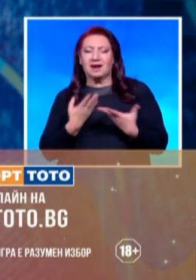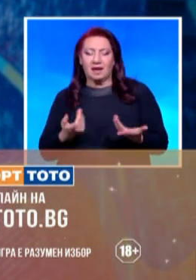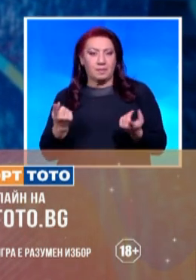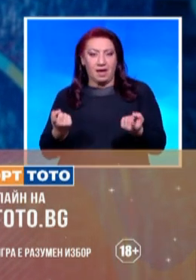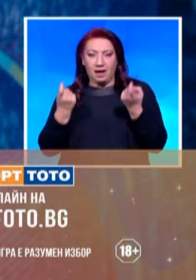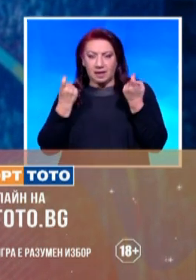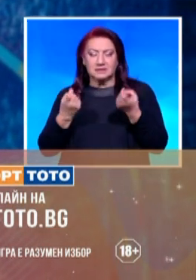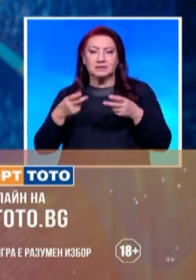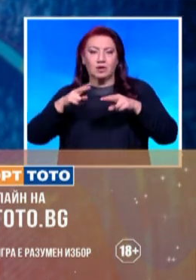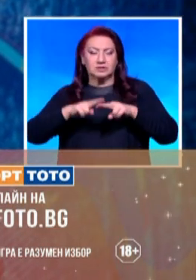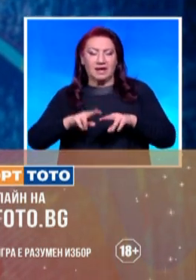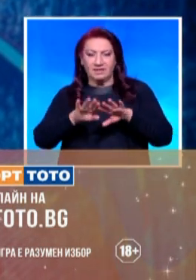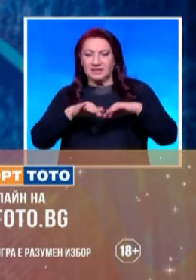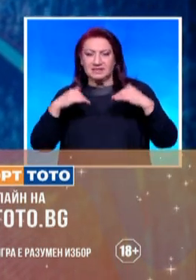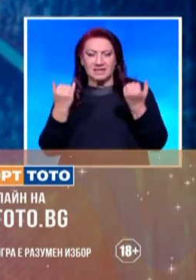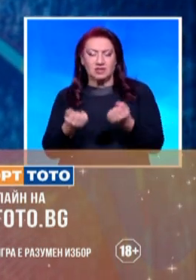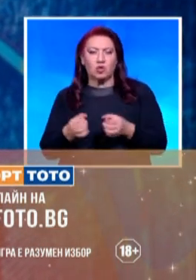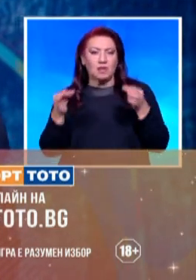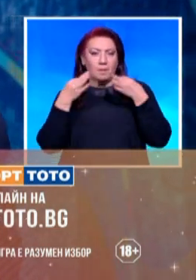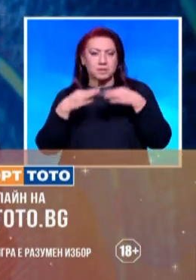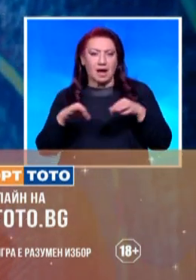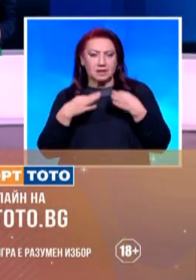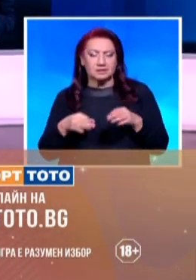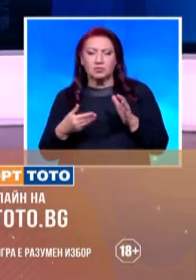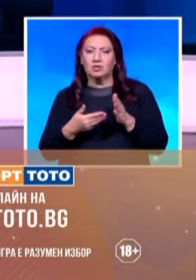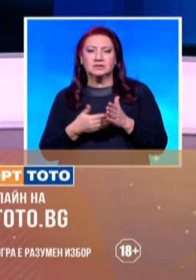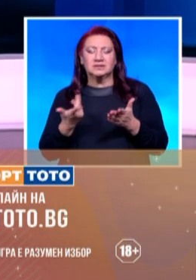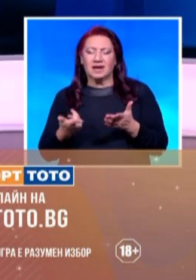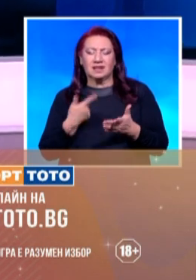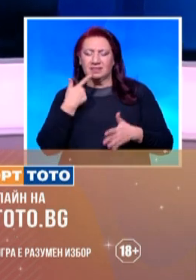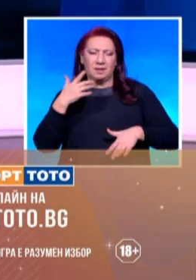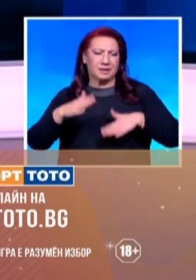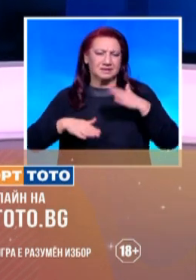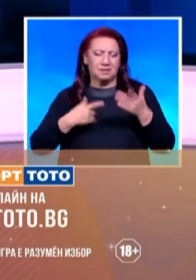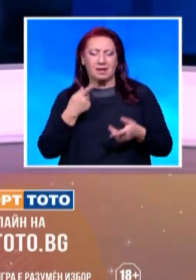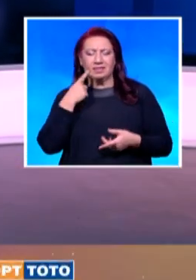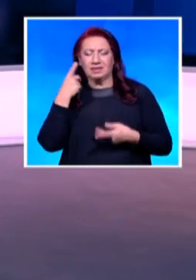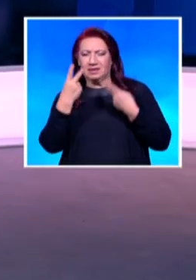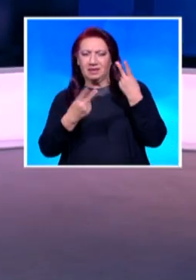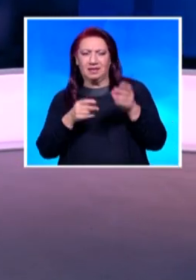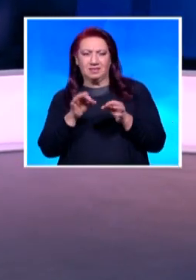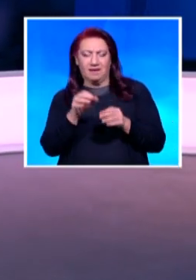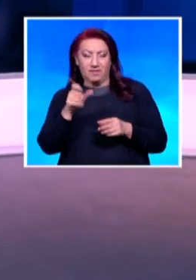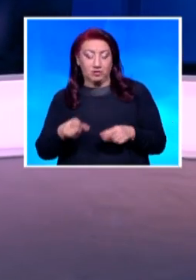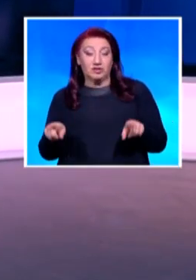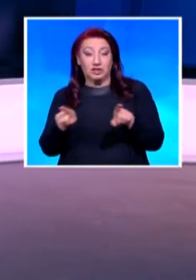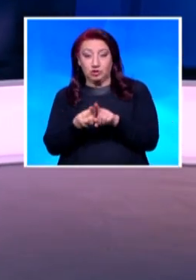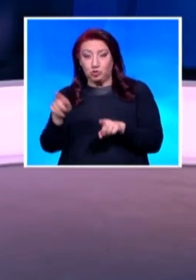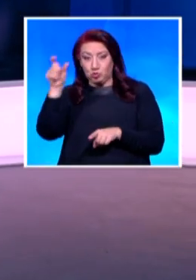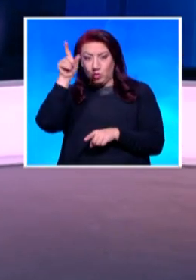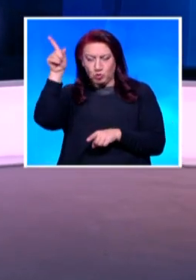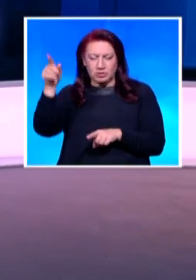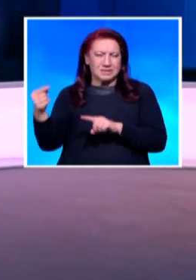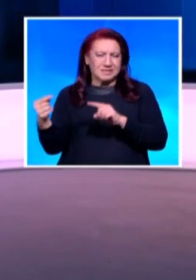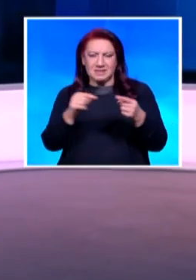без публика за следващите два месеца заради изтъпление на запалянковци. Скандал и грозни сцени спряха и турското футболно първенство. Пред